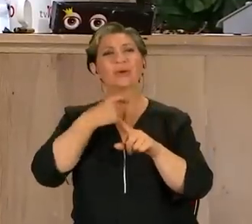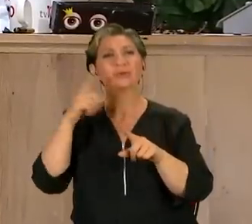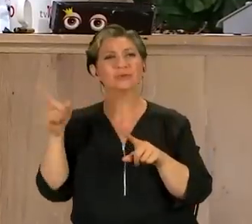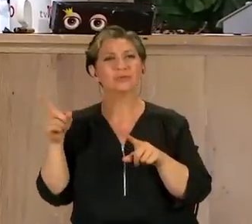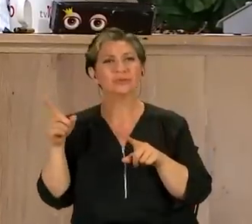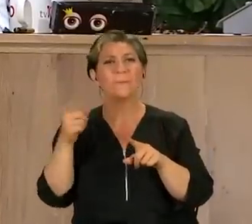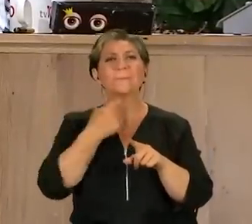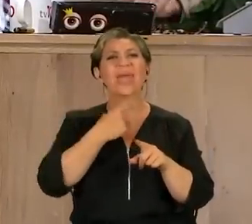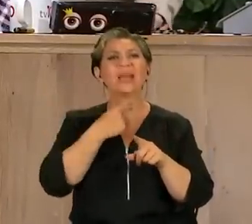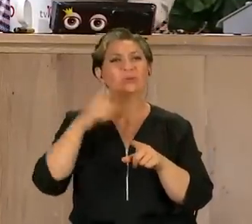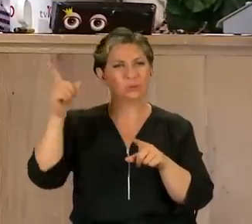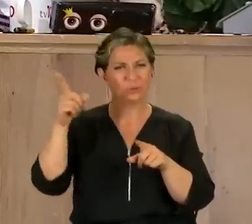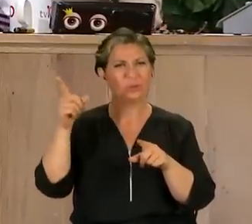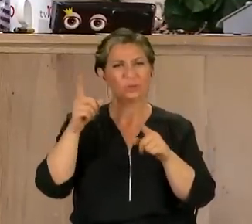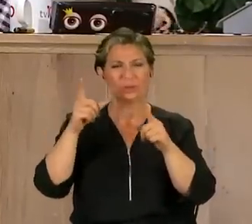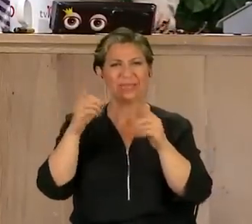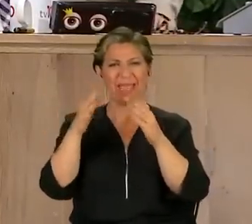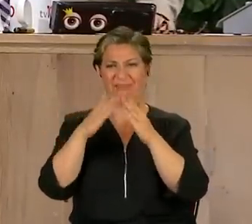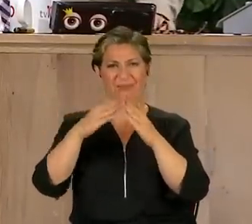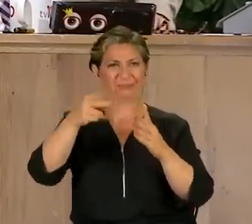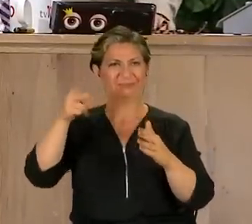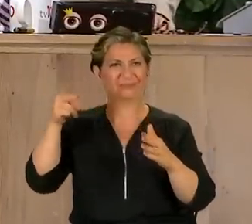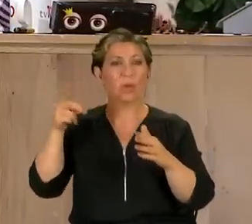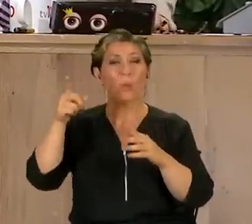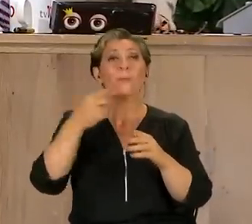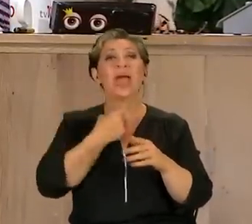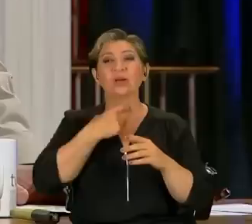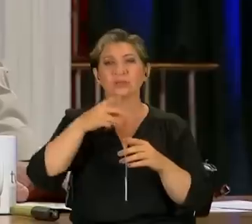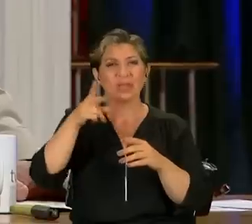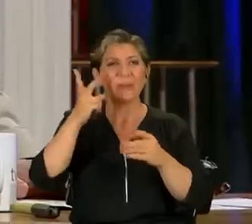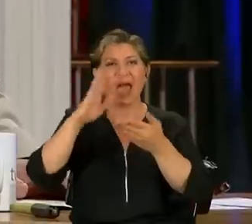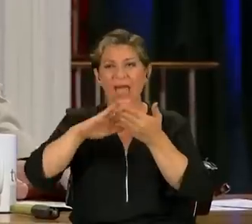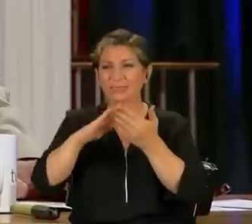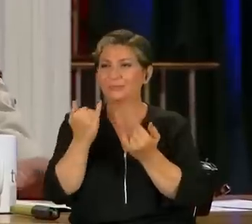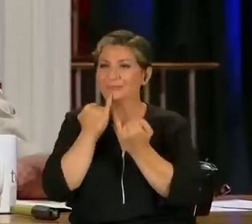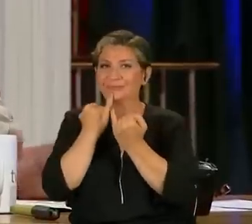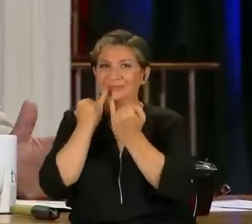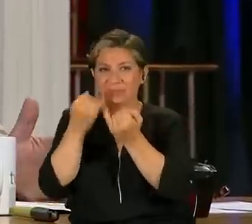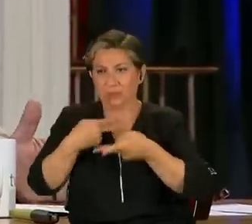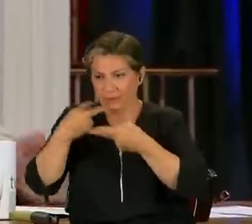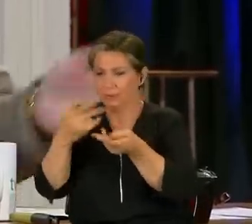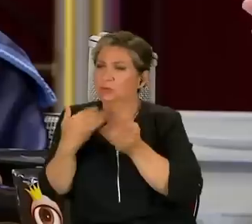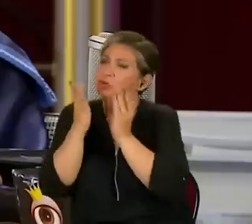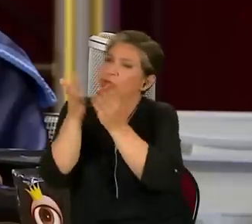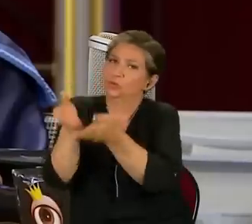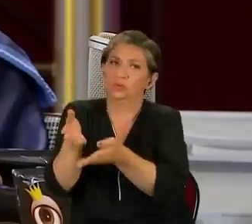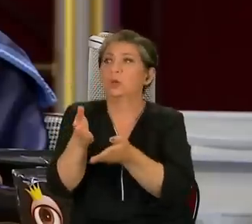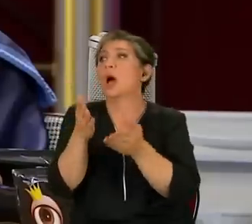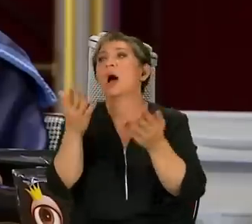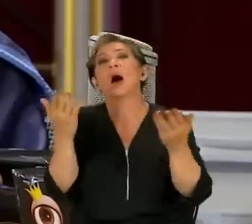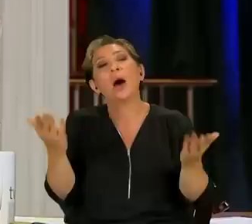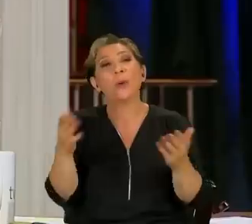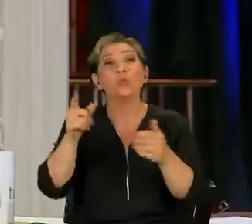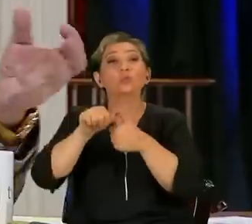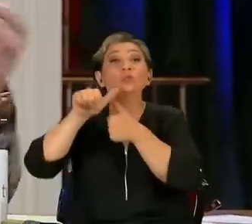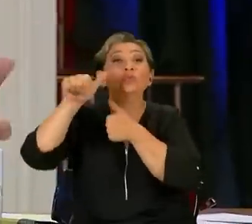Ne? Ya Beykoz konakları. Ya bu Beykoz konaklarında bir arkadaşa yani davet ediyorlar gidiyorsun bay ama o